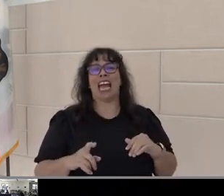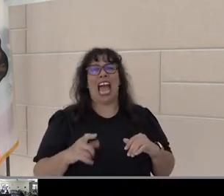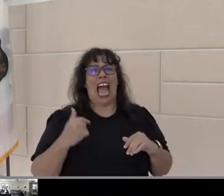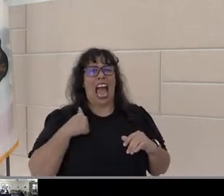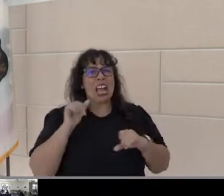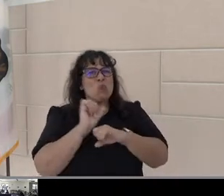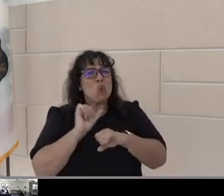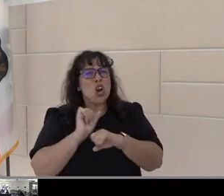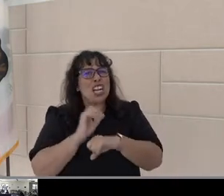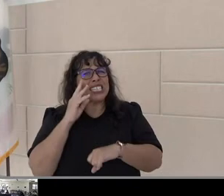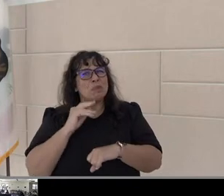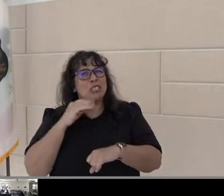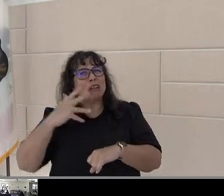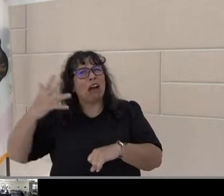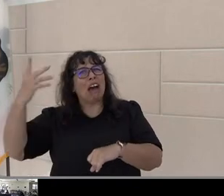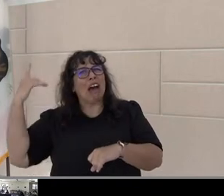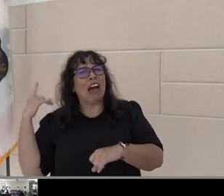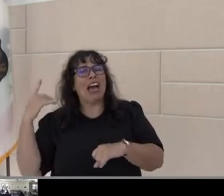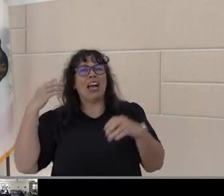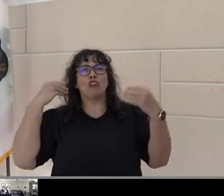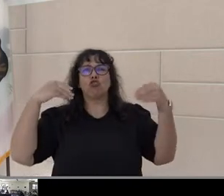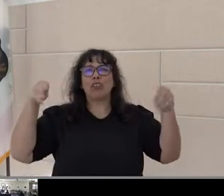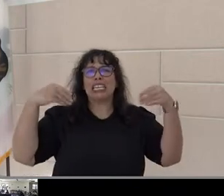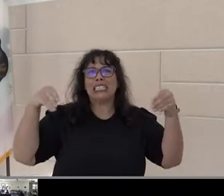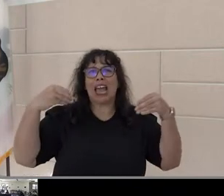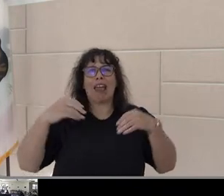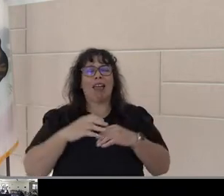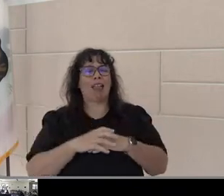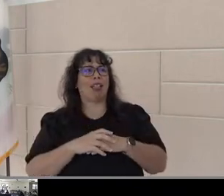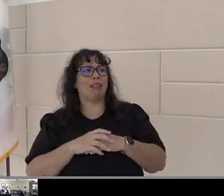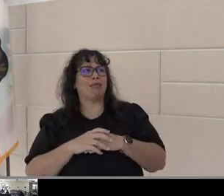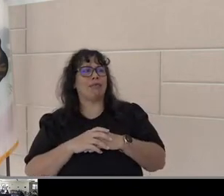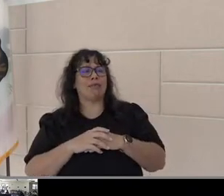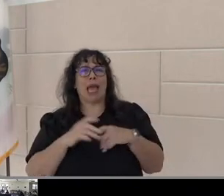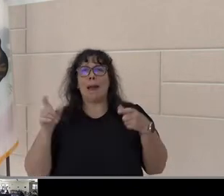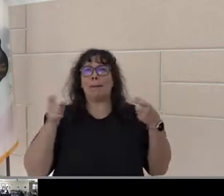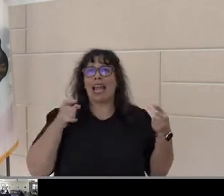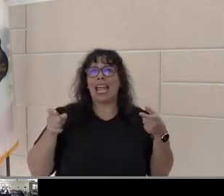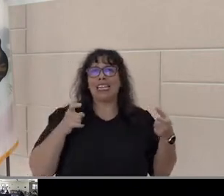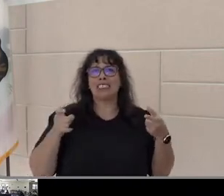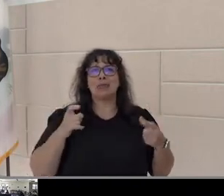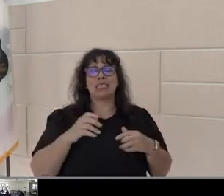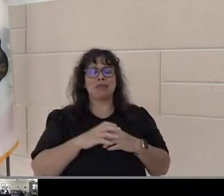ខ្ញុំបានធ្វើកិច្ចការសម្អាតយ៉ាងលម្អិត